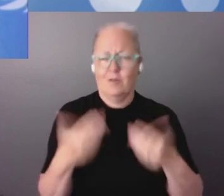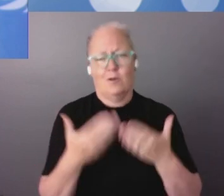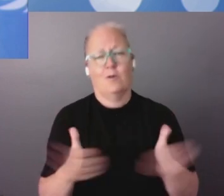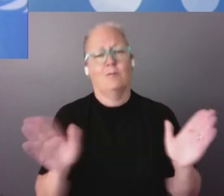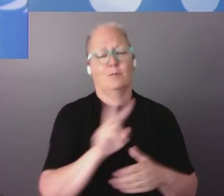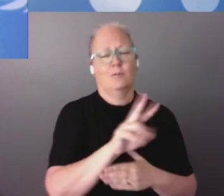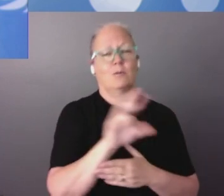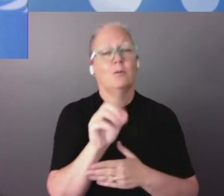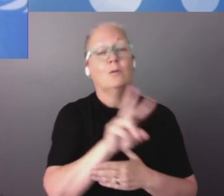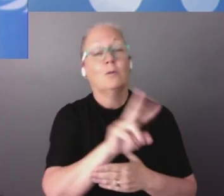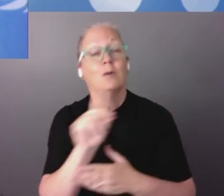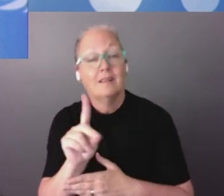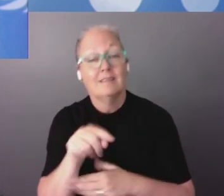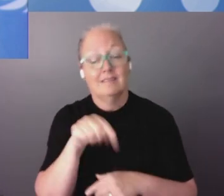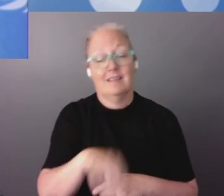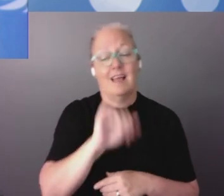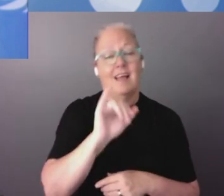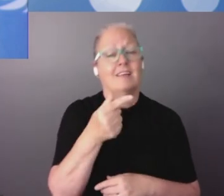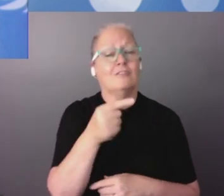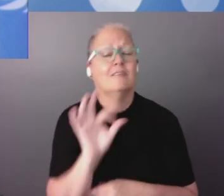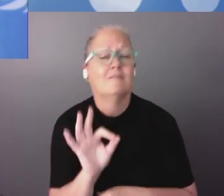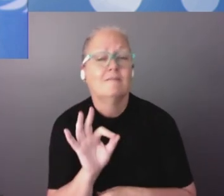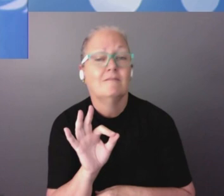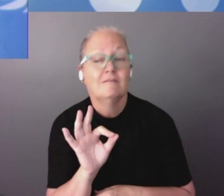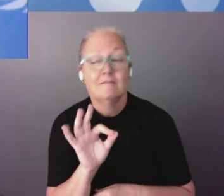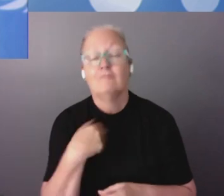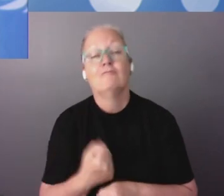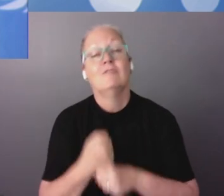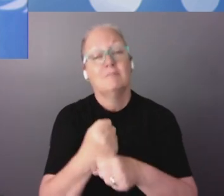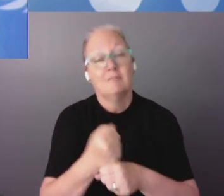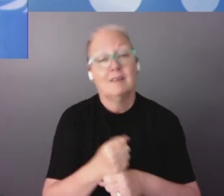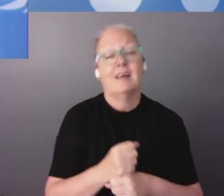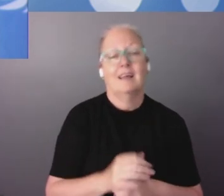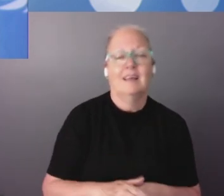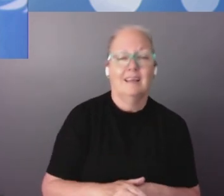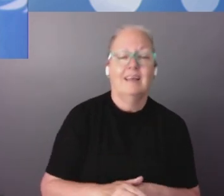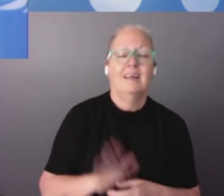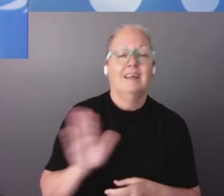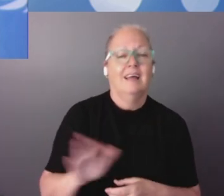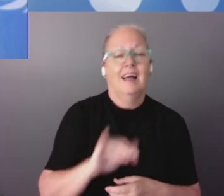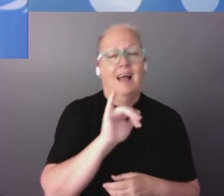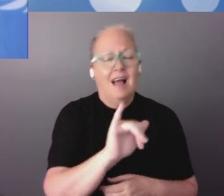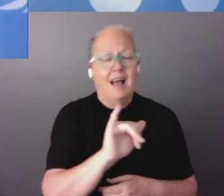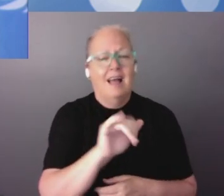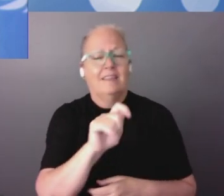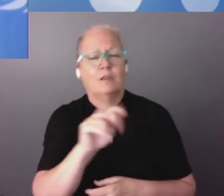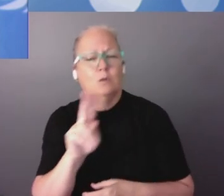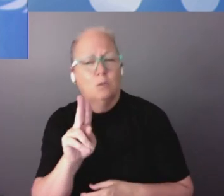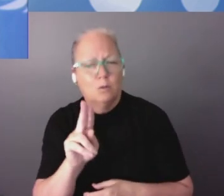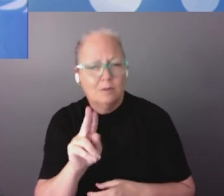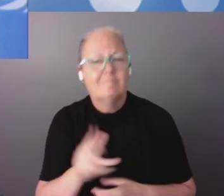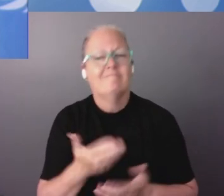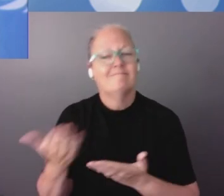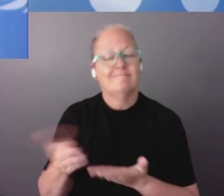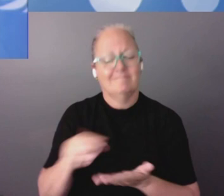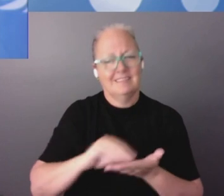我非常荣幸参与今天的开幕式，我也感觉非常荣幸我可以在这个开幕式发